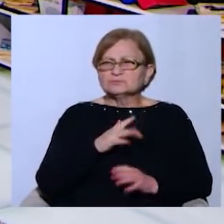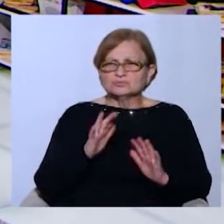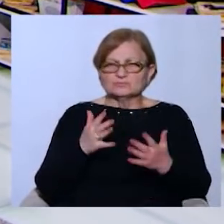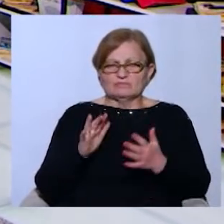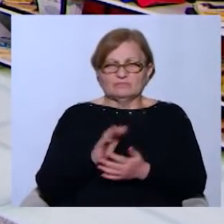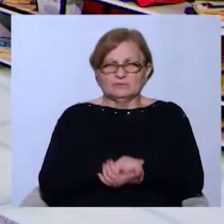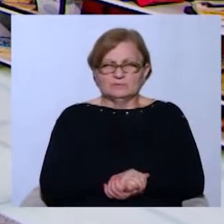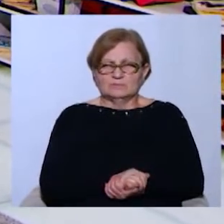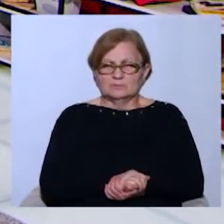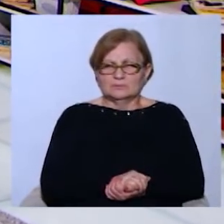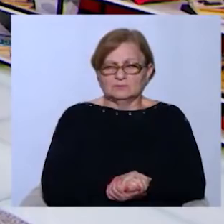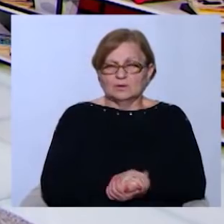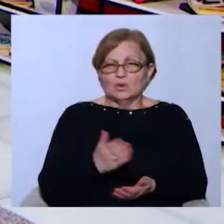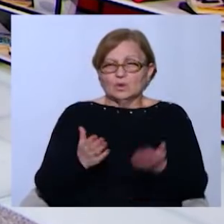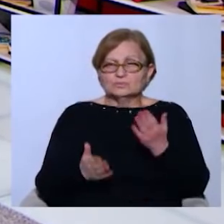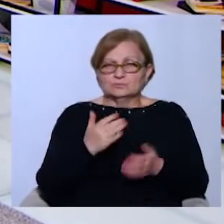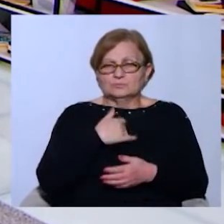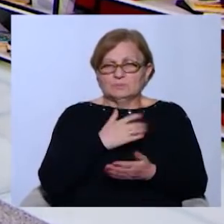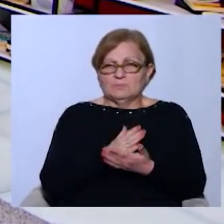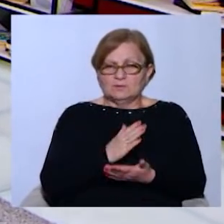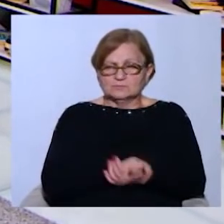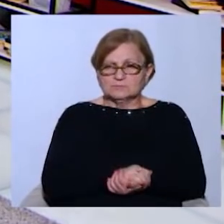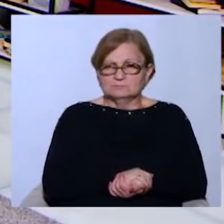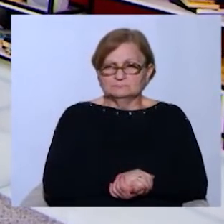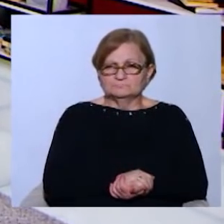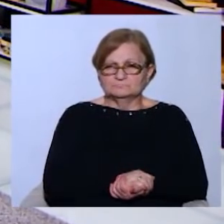ნახეთ. თუ მაქვს მაგალითად